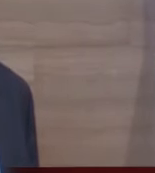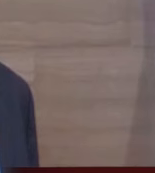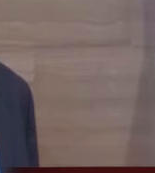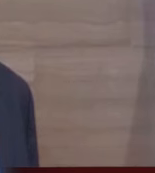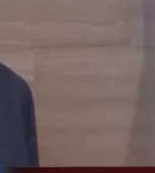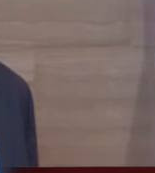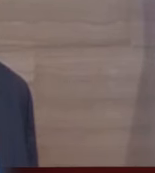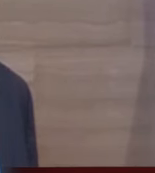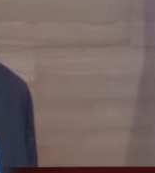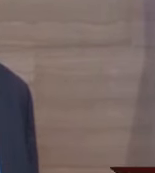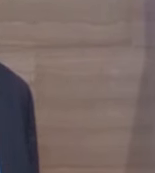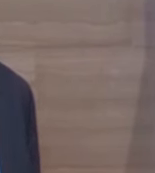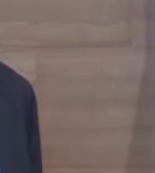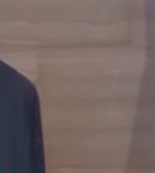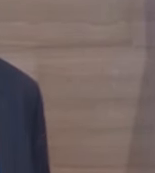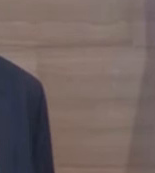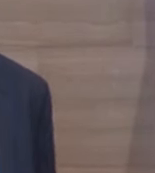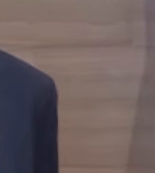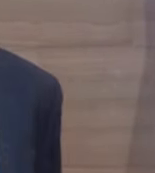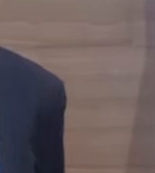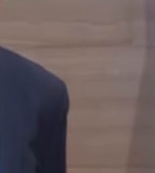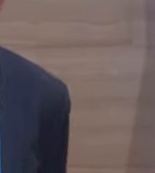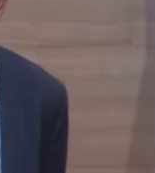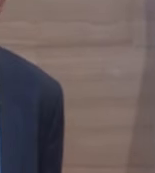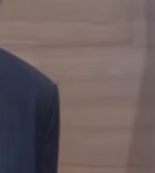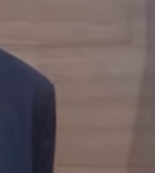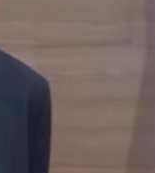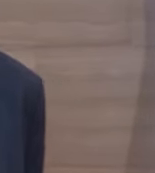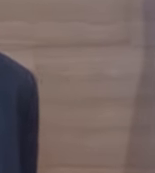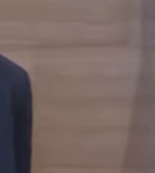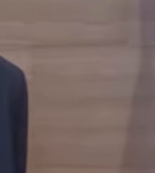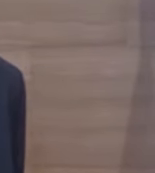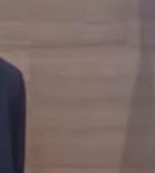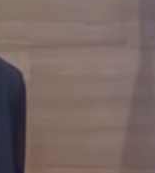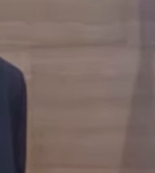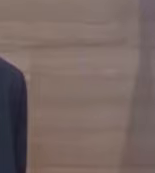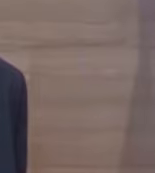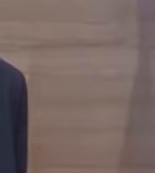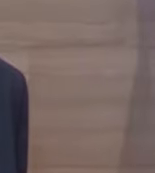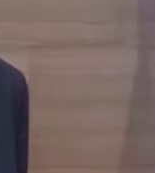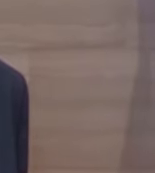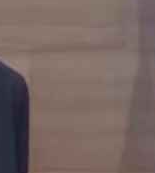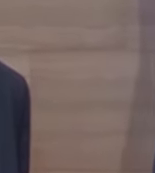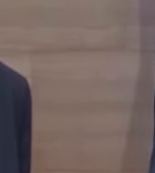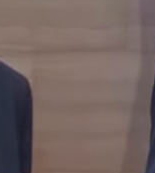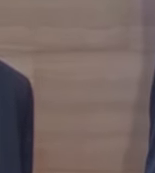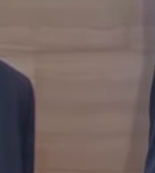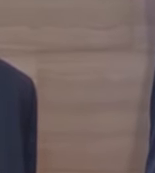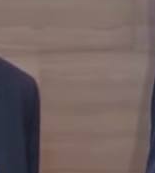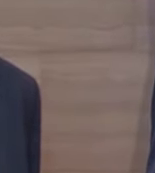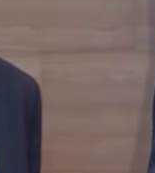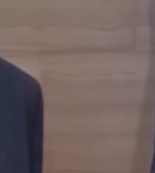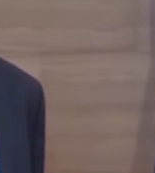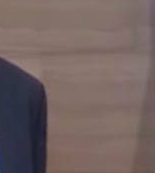للغايه ومفيد للغايه مع الرئيس عدت لانه امامنا فرصه حقيقيه